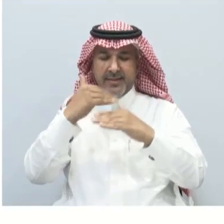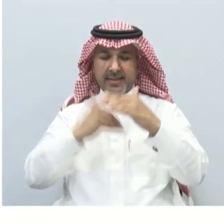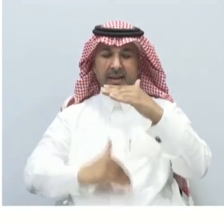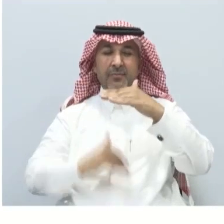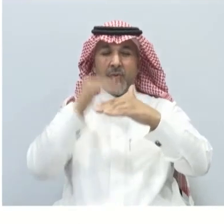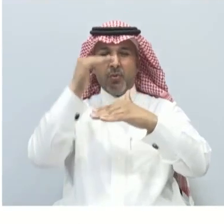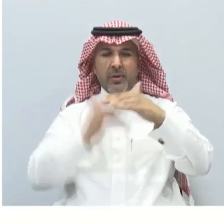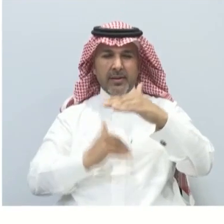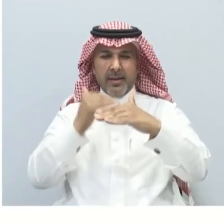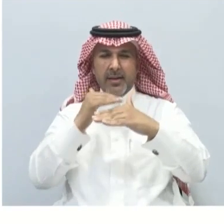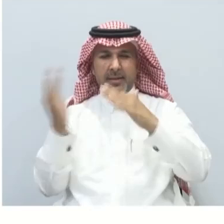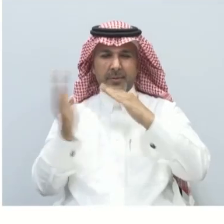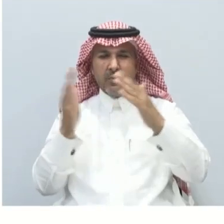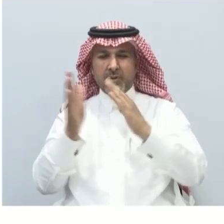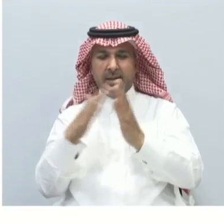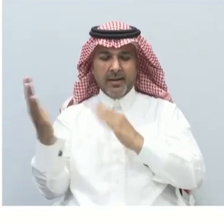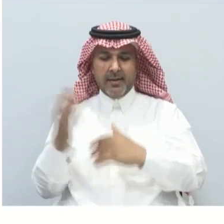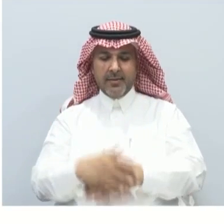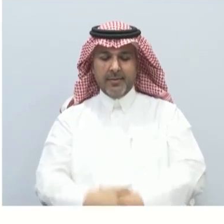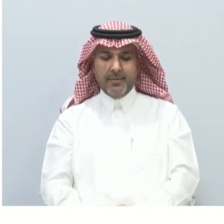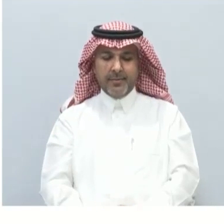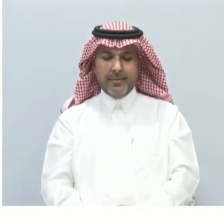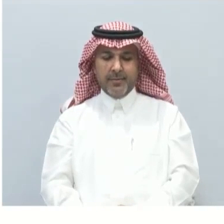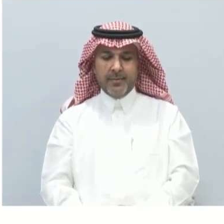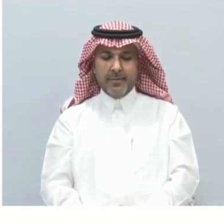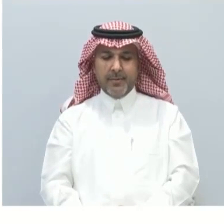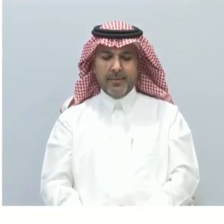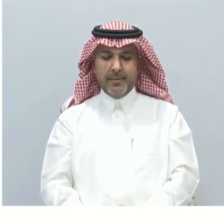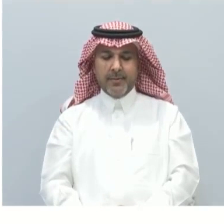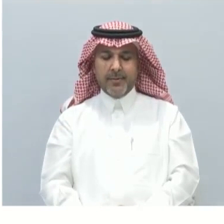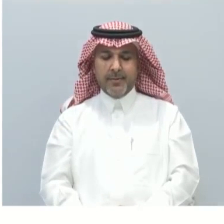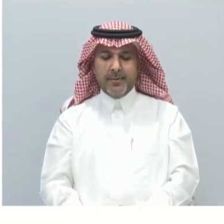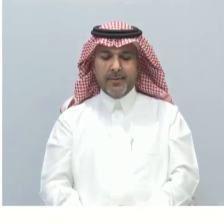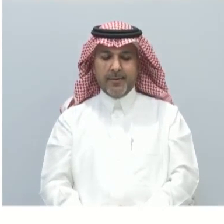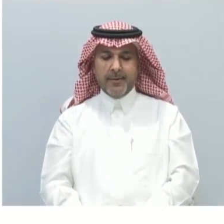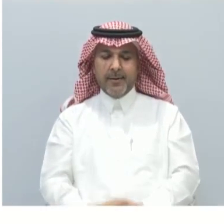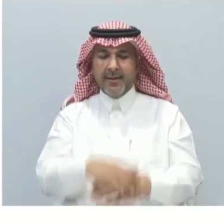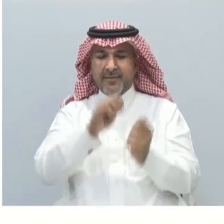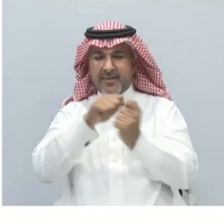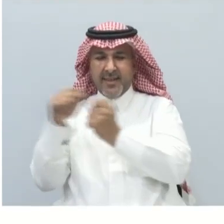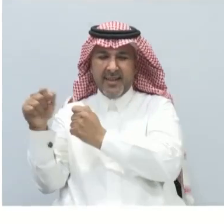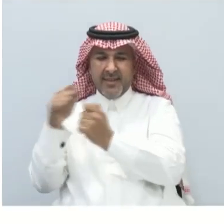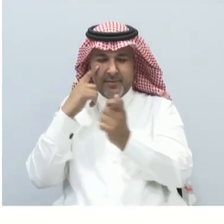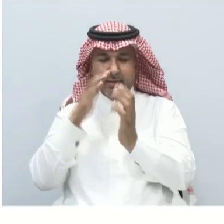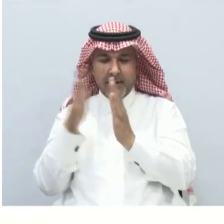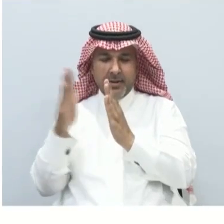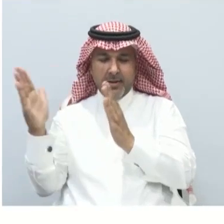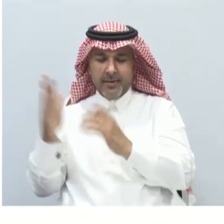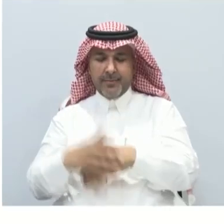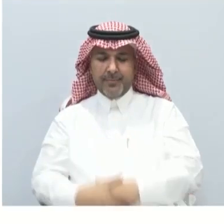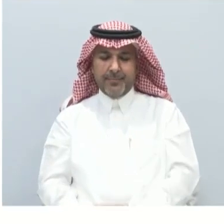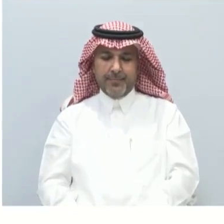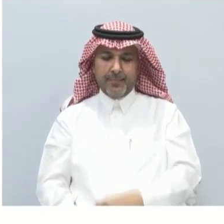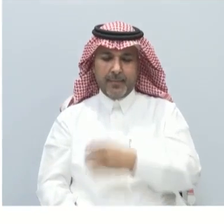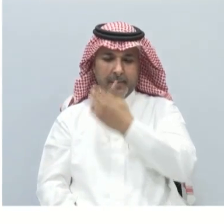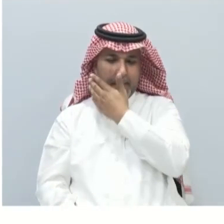نحو اليمين قلنا اذا صار بالسالب يكون نحو اليمين بمقدار وحدتين وعندي